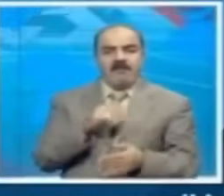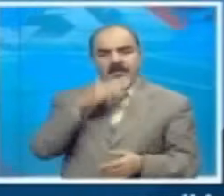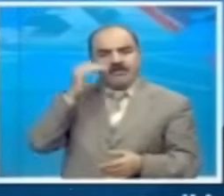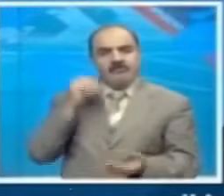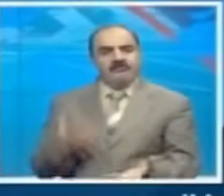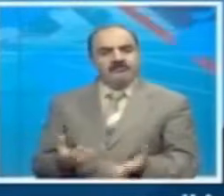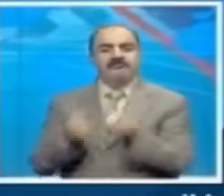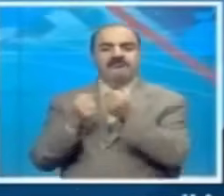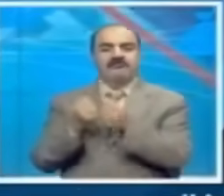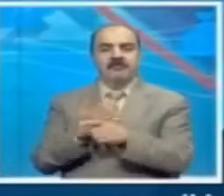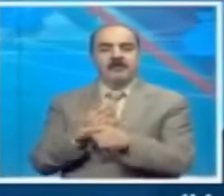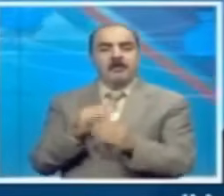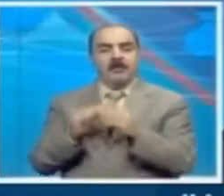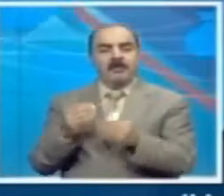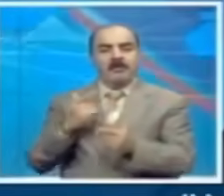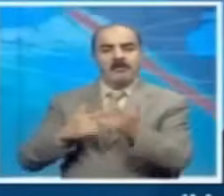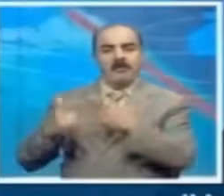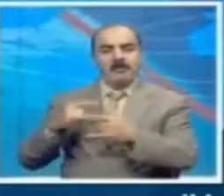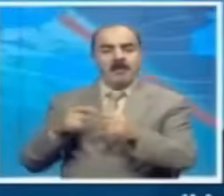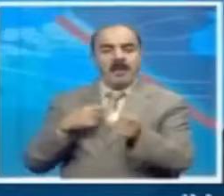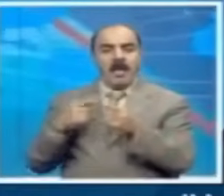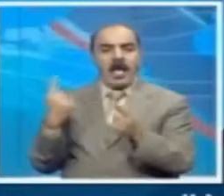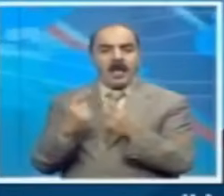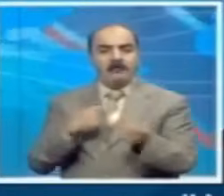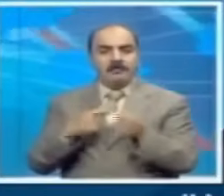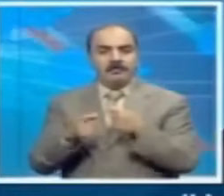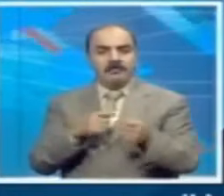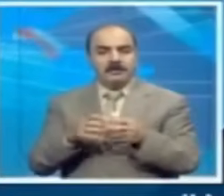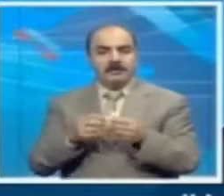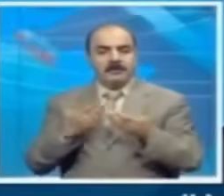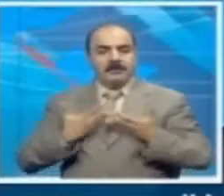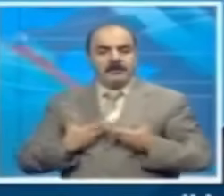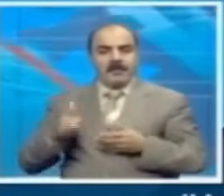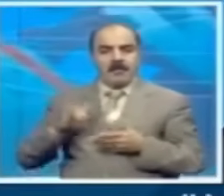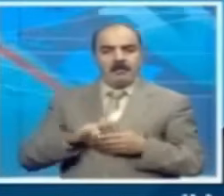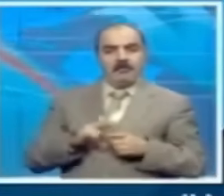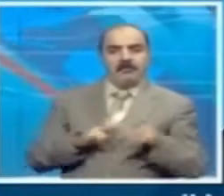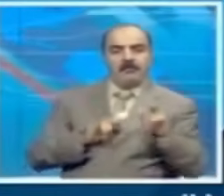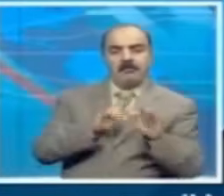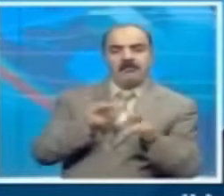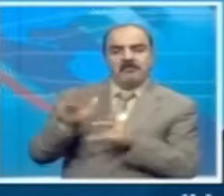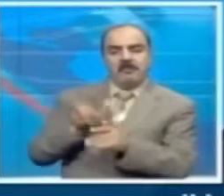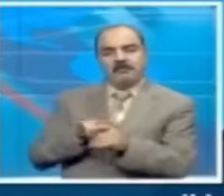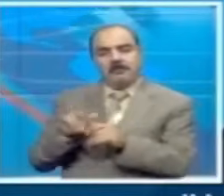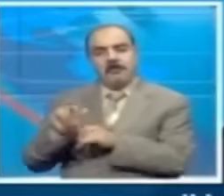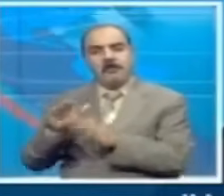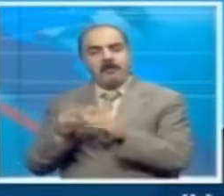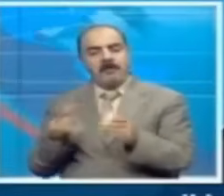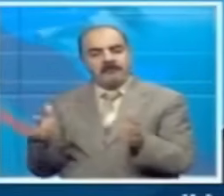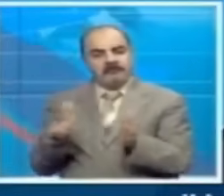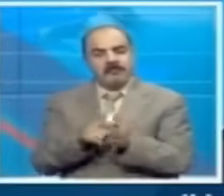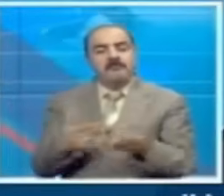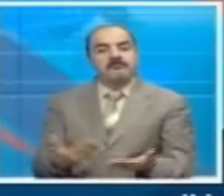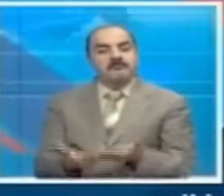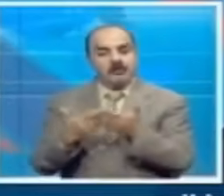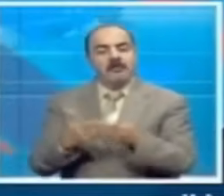الصعيد لتزيد حصة مصر من السوق العالمية لتجارة الترانزيت، كما تساهم مع غيرها من الموانئ